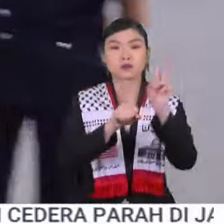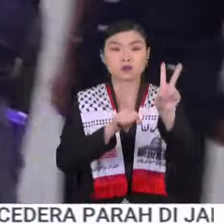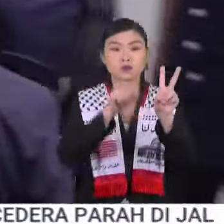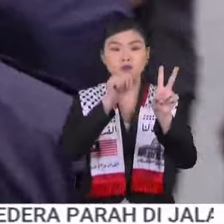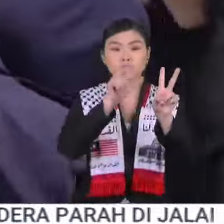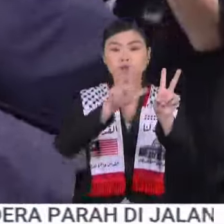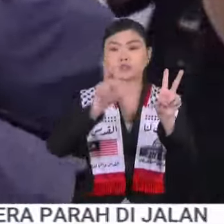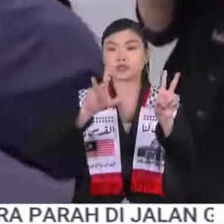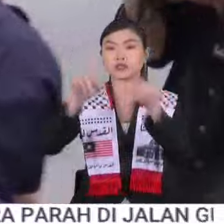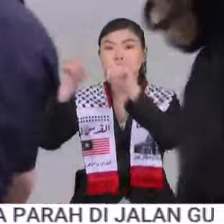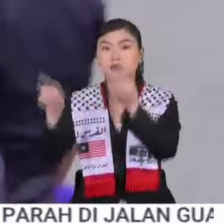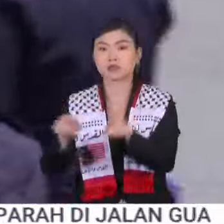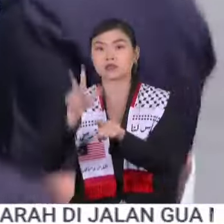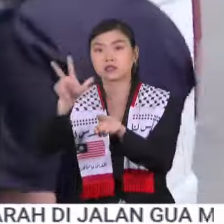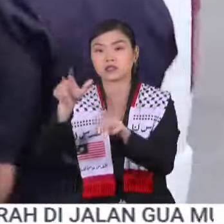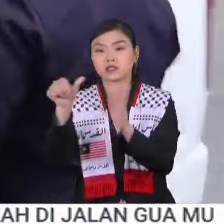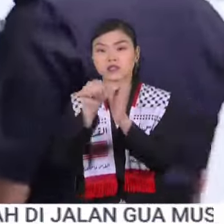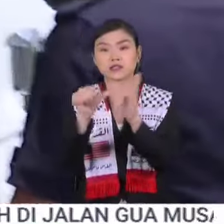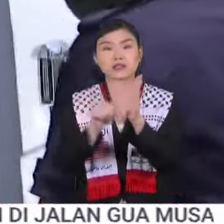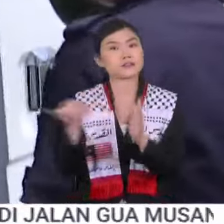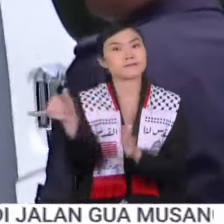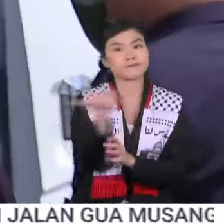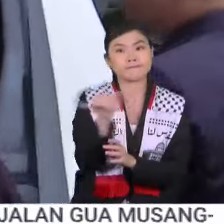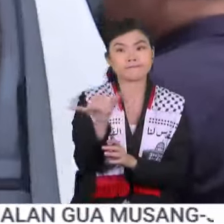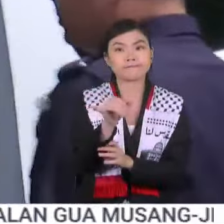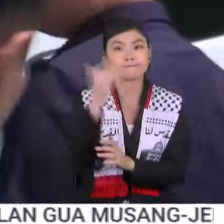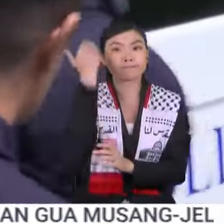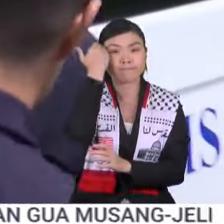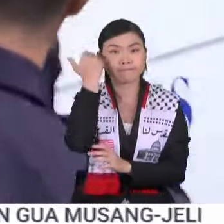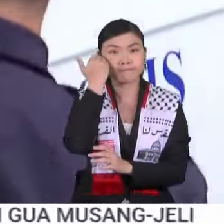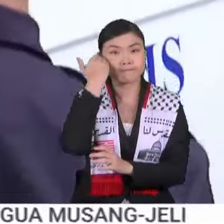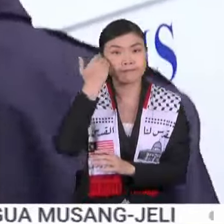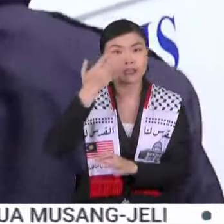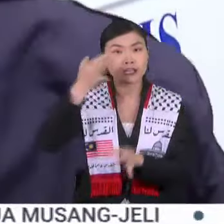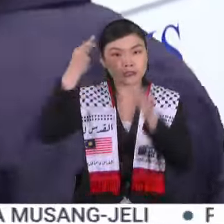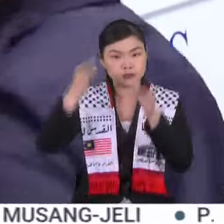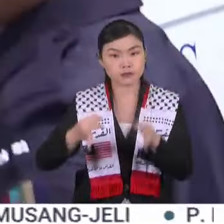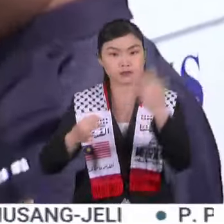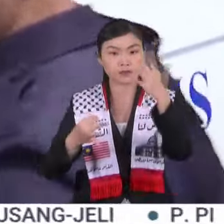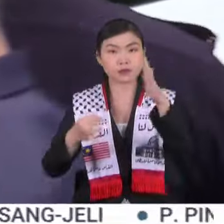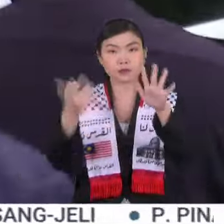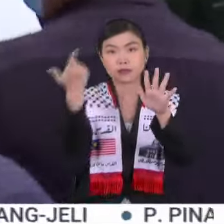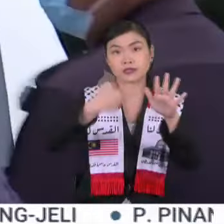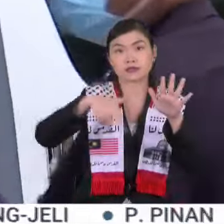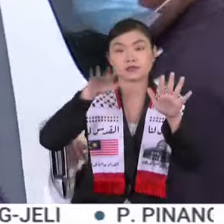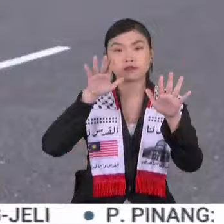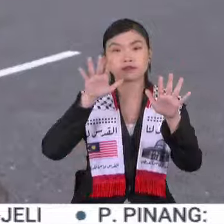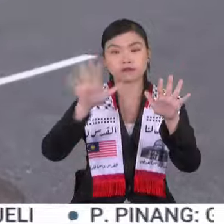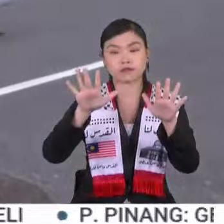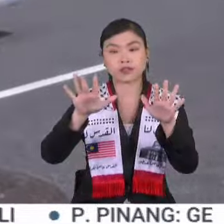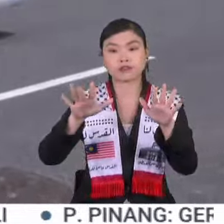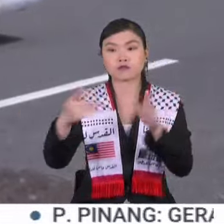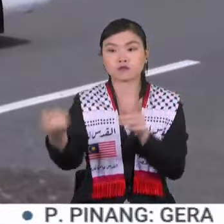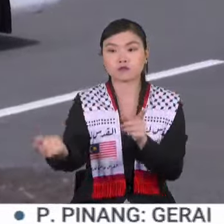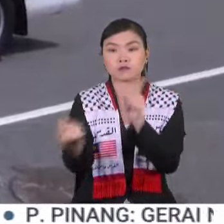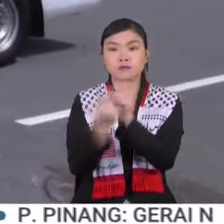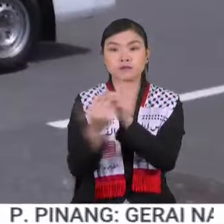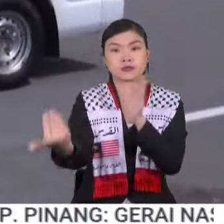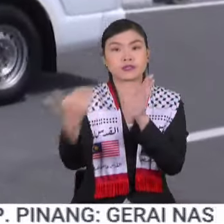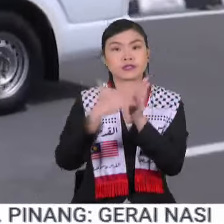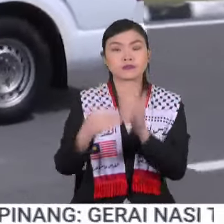2333 akta yang sama mahkamah menetapkan 15 Mei hadapan sebagai Tarikh sebutan semula